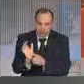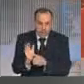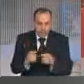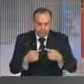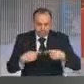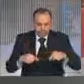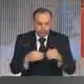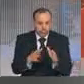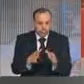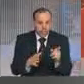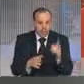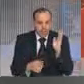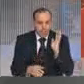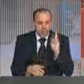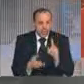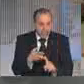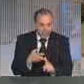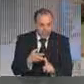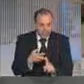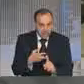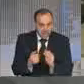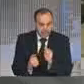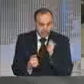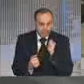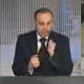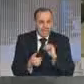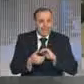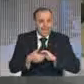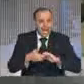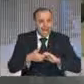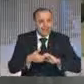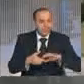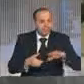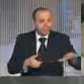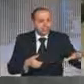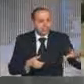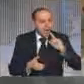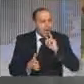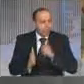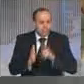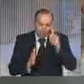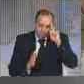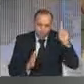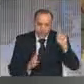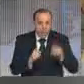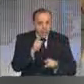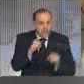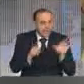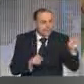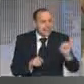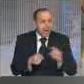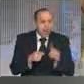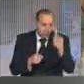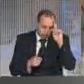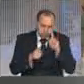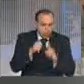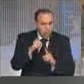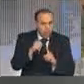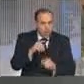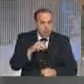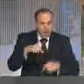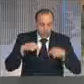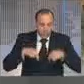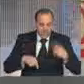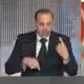الجلسه الافتتاحيه للمؤتمر على استقلاليه الاتحاد في مواقفه و قراراته داعيا الجميع الى الالتفاف حول رئيس